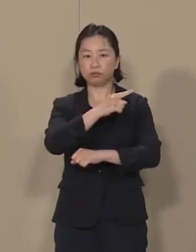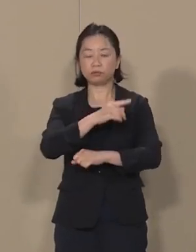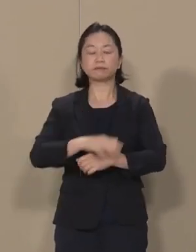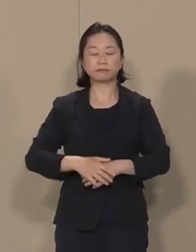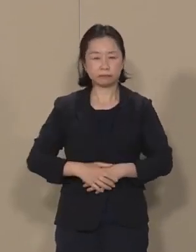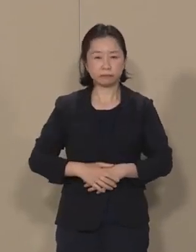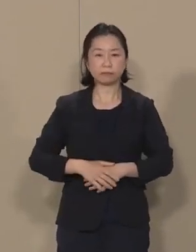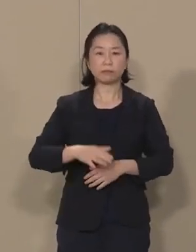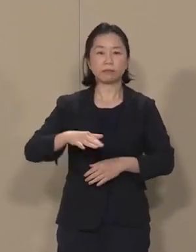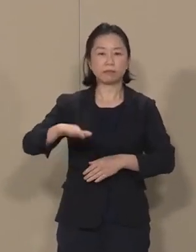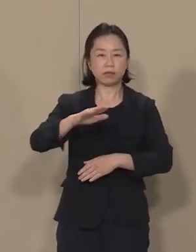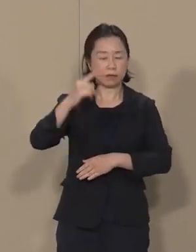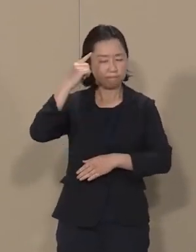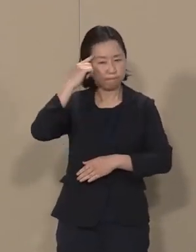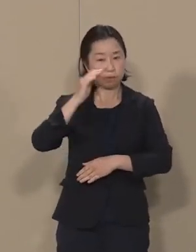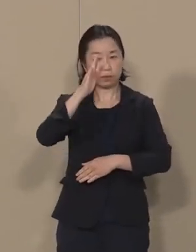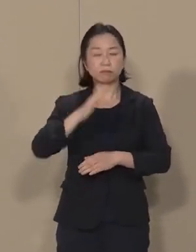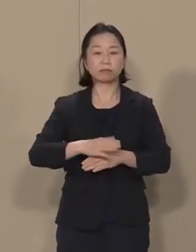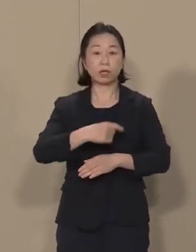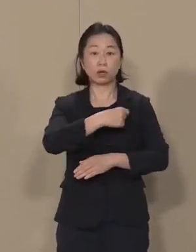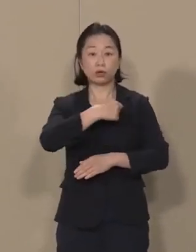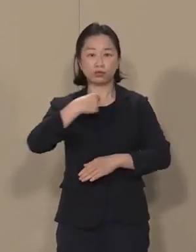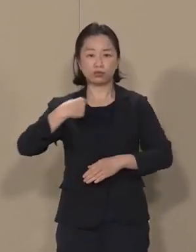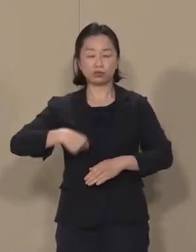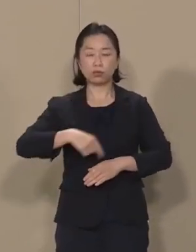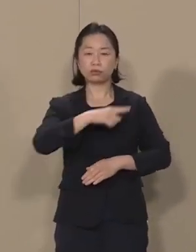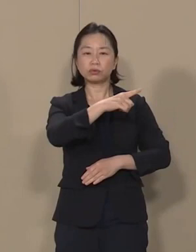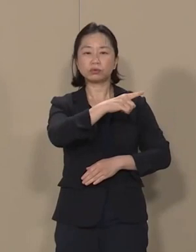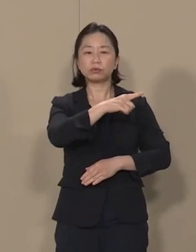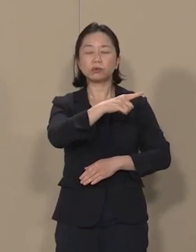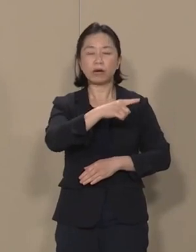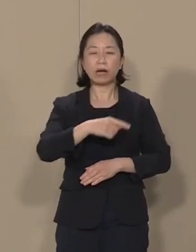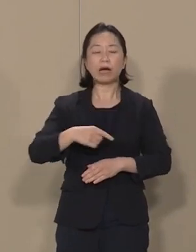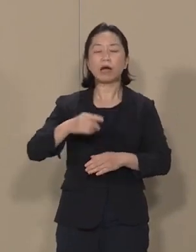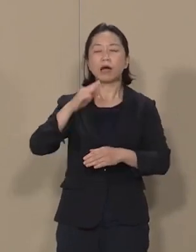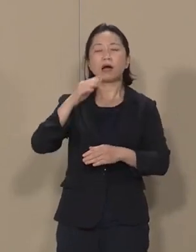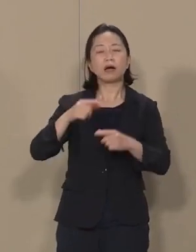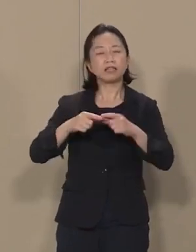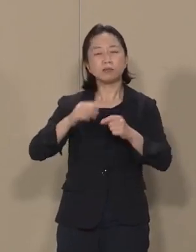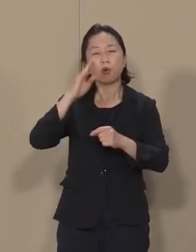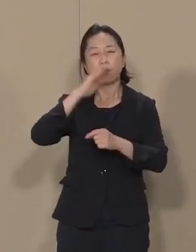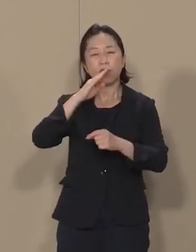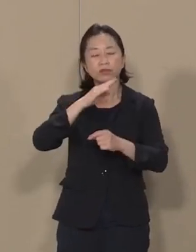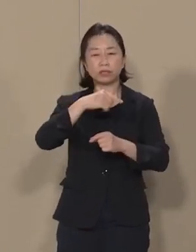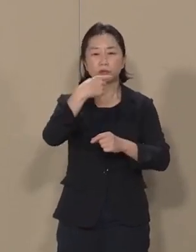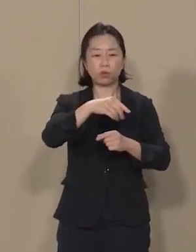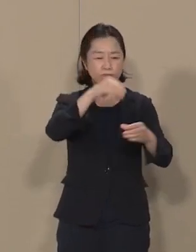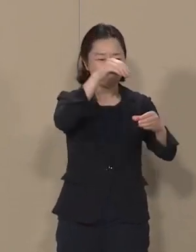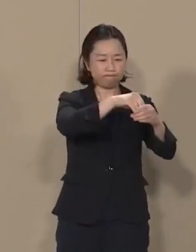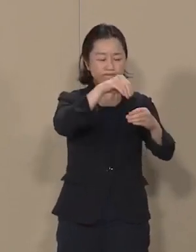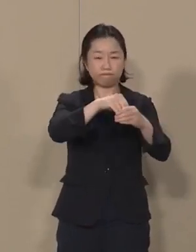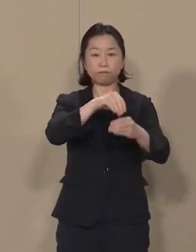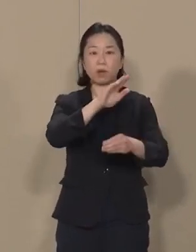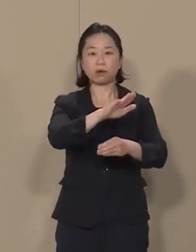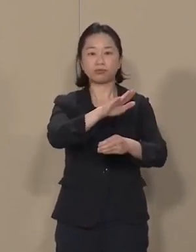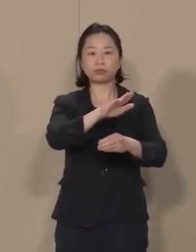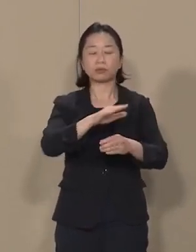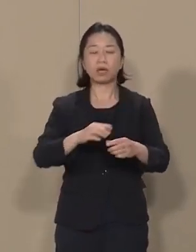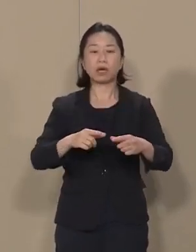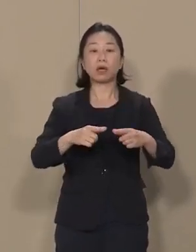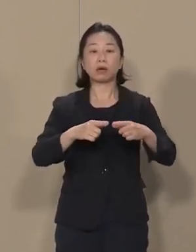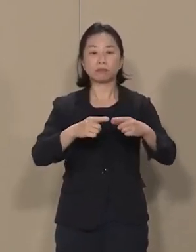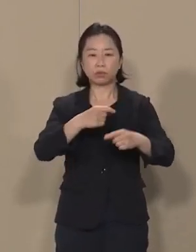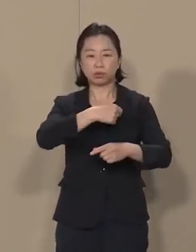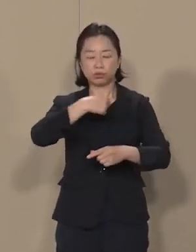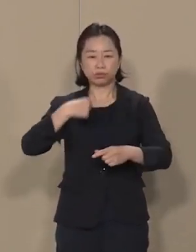ください中国は日本に対して反日教一個やってるんです中国とは距離を取らなければなりませんこれを言ってる